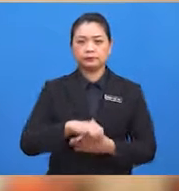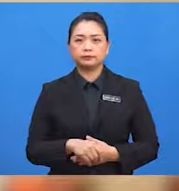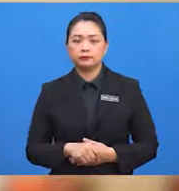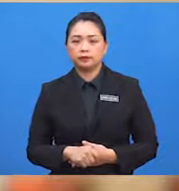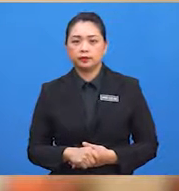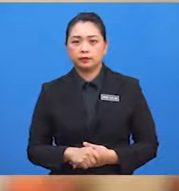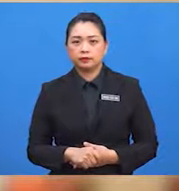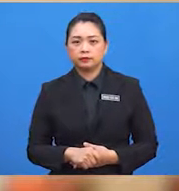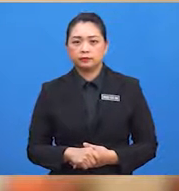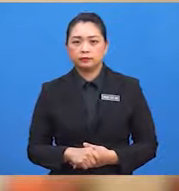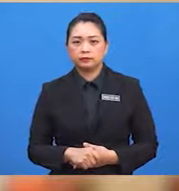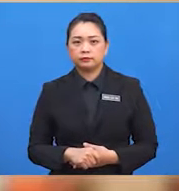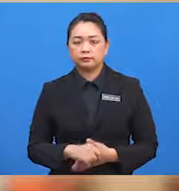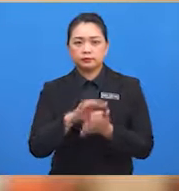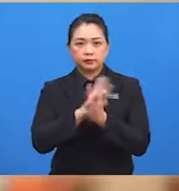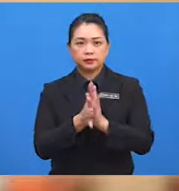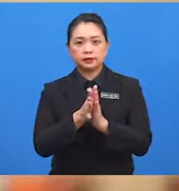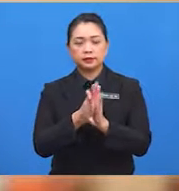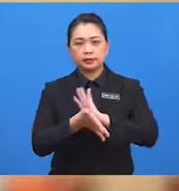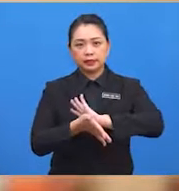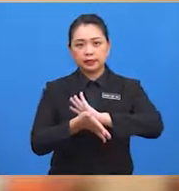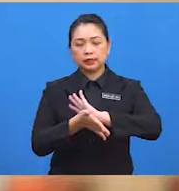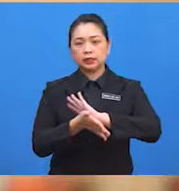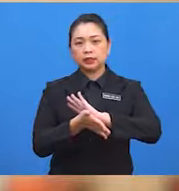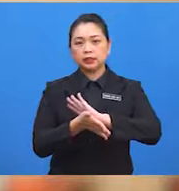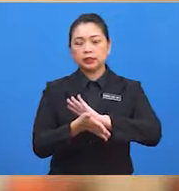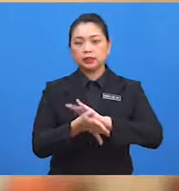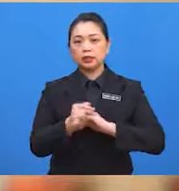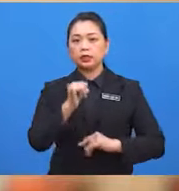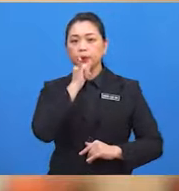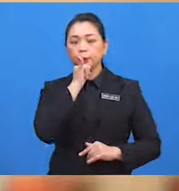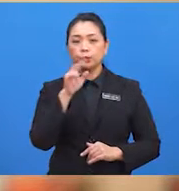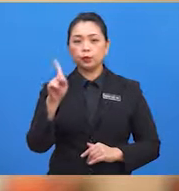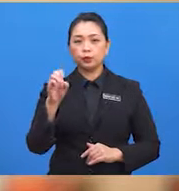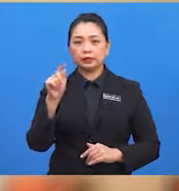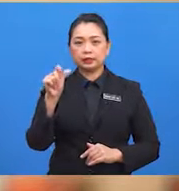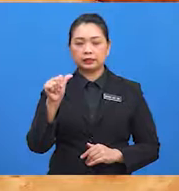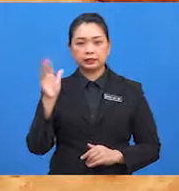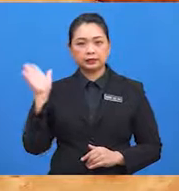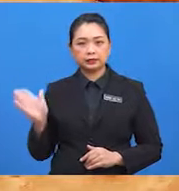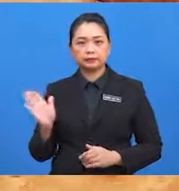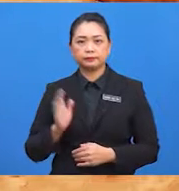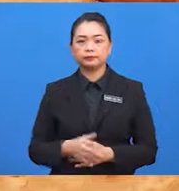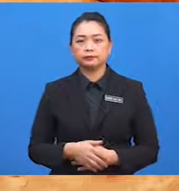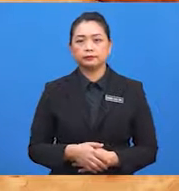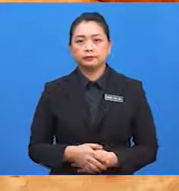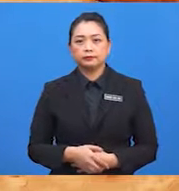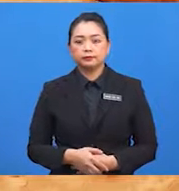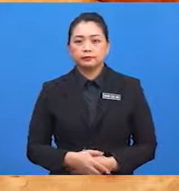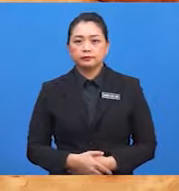dan membuka bandar Memphis untuk dijadikan ibu kota kerajaannya.